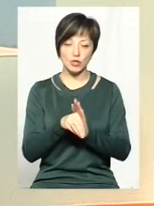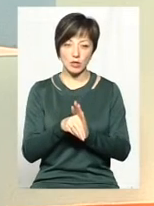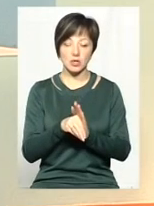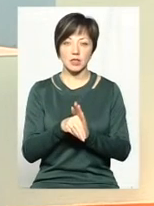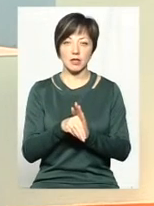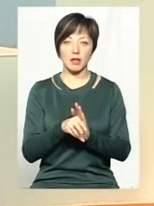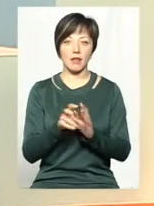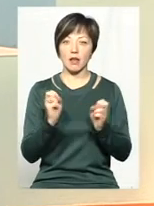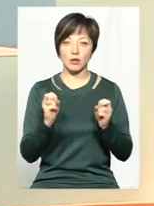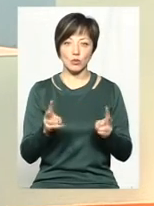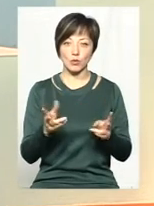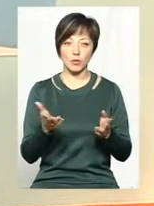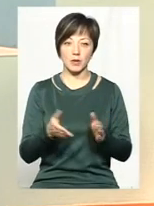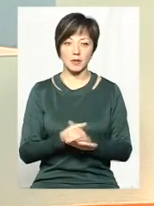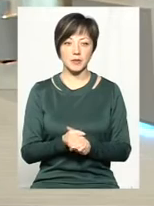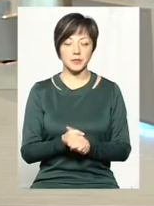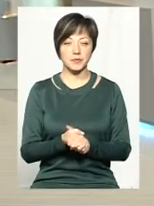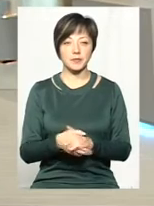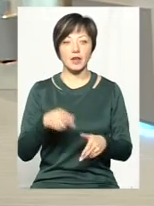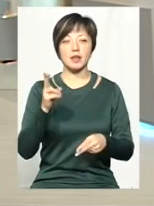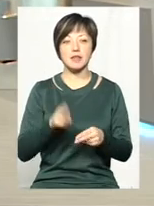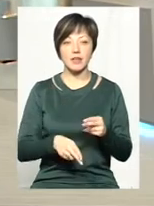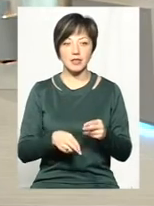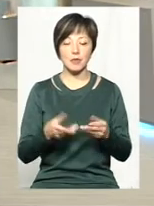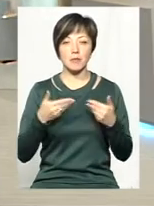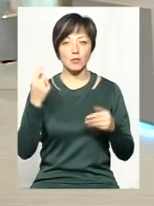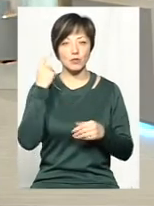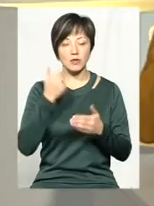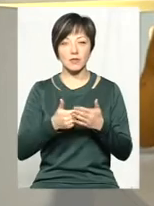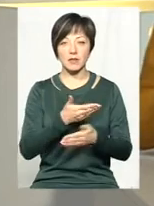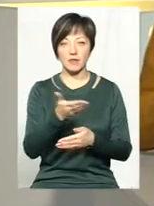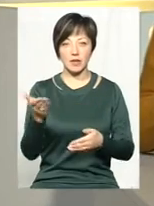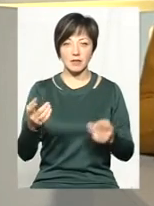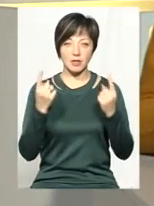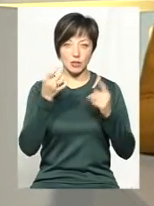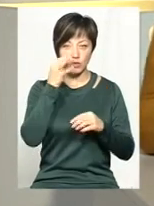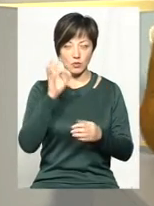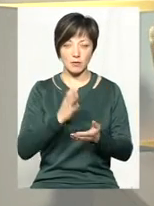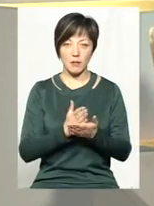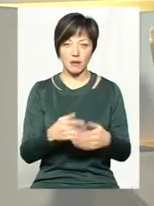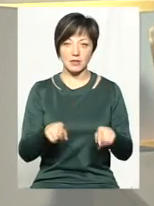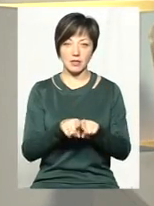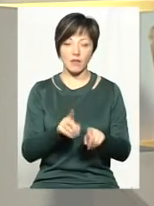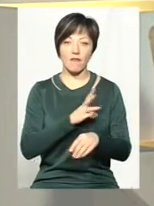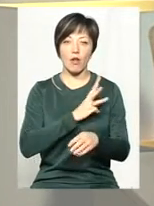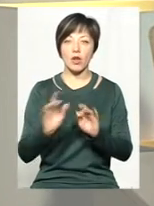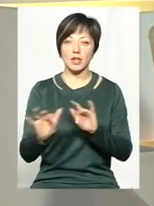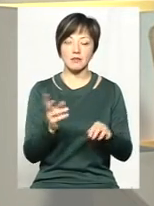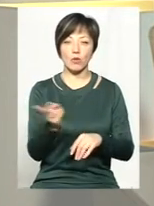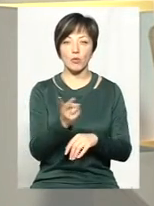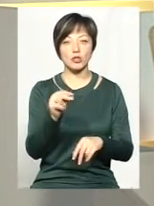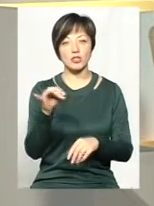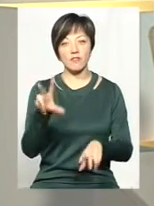що вона не ризикує. І от на завершення, ми почули від вас, що ви величезний досвід маєте все ж таки у волонтерстві обоє. От